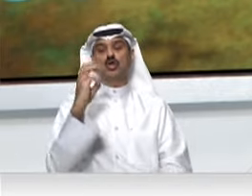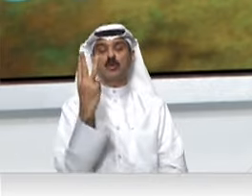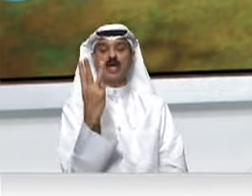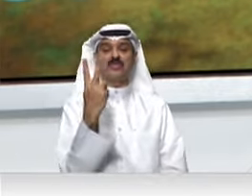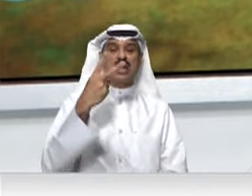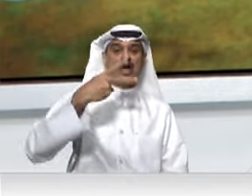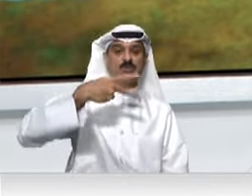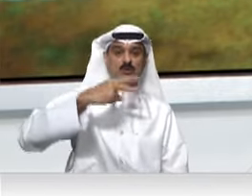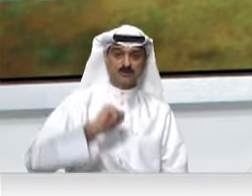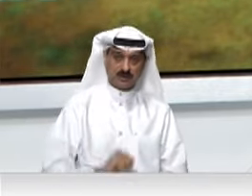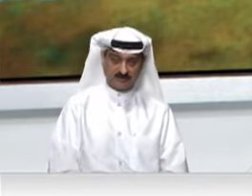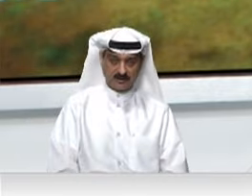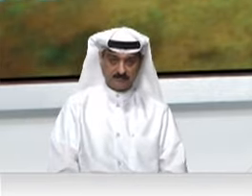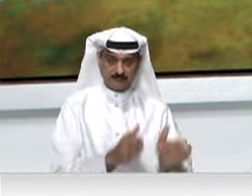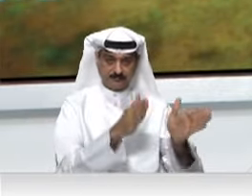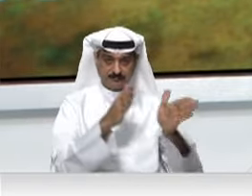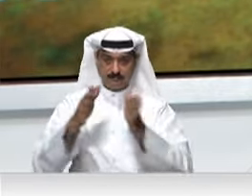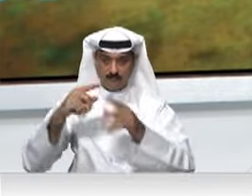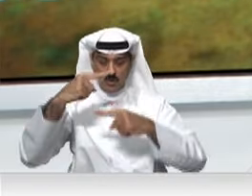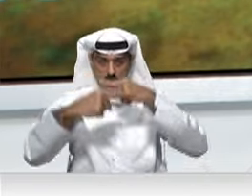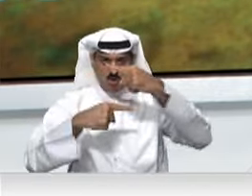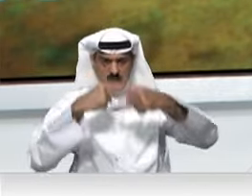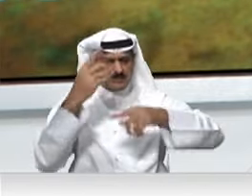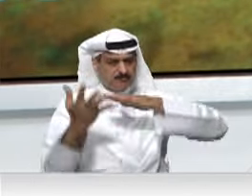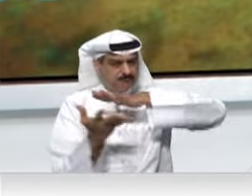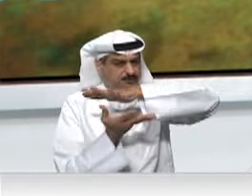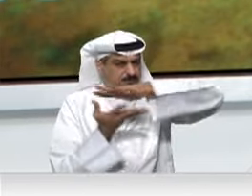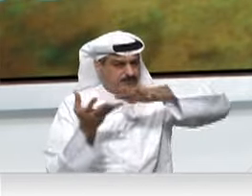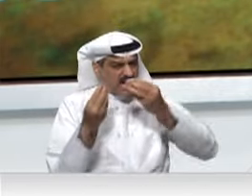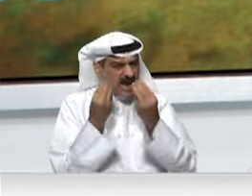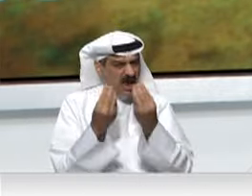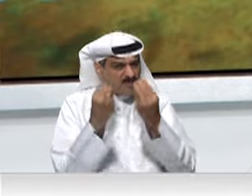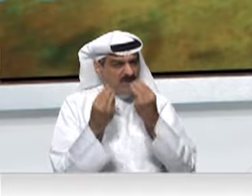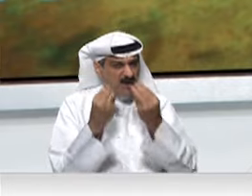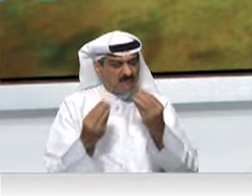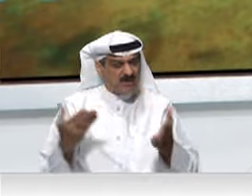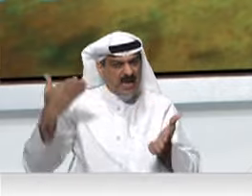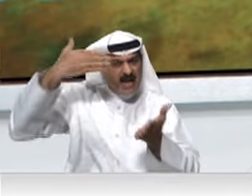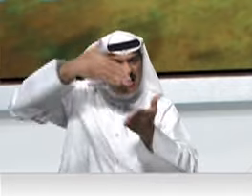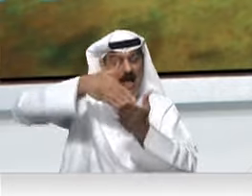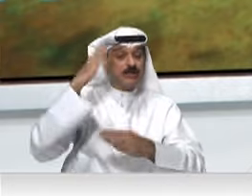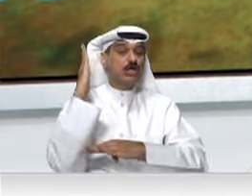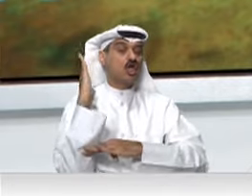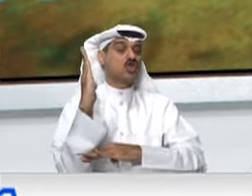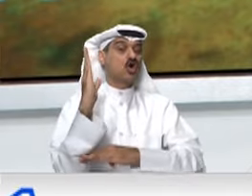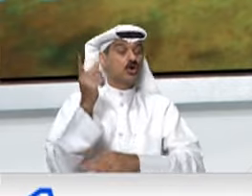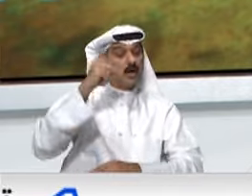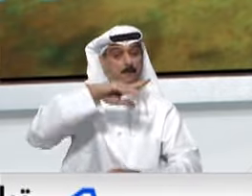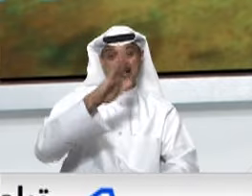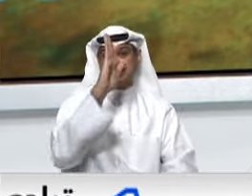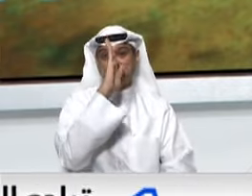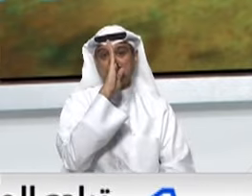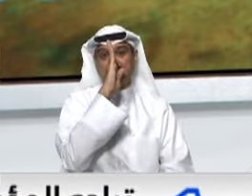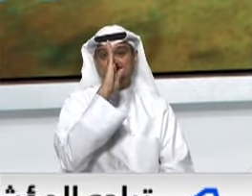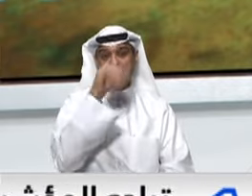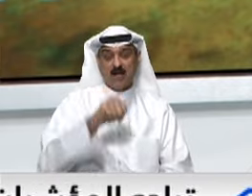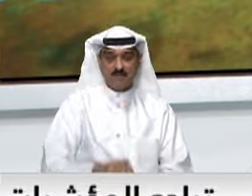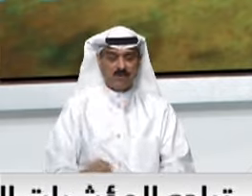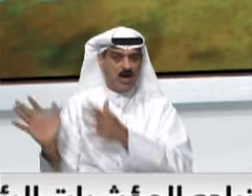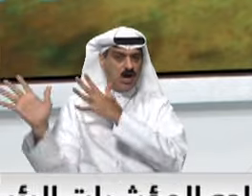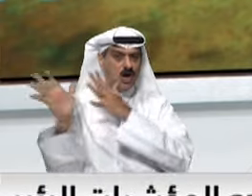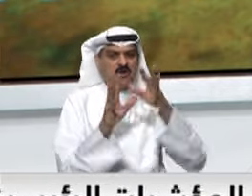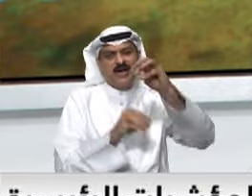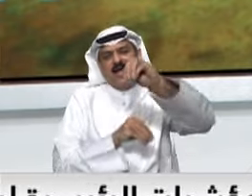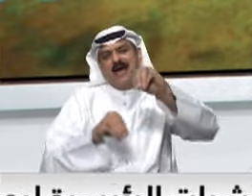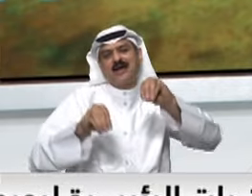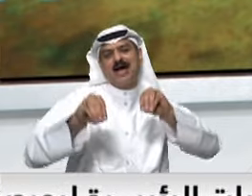درجة مئوية. يستمر الطقس غير مستقر لبعد منتصف نهار يوم الاثنين ان شاء الله، والرياح تتحول الى جنوبيه شرقيه